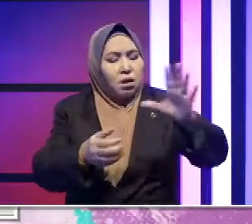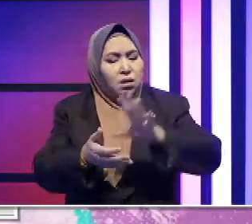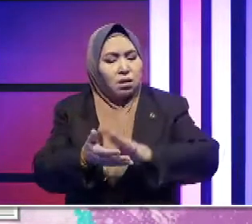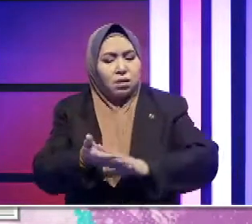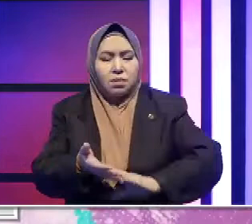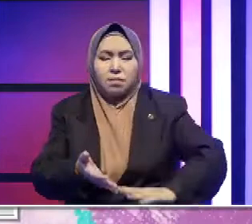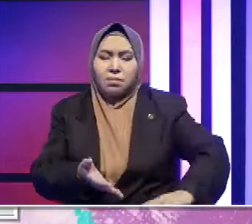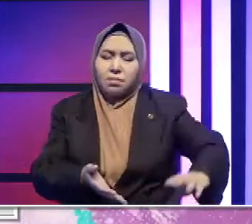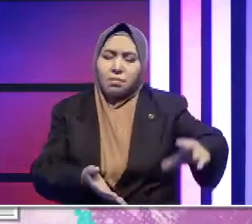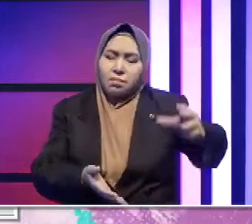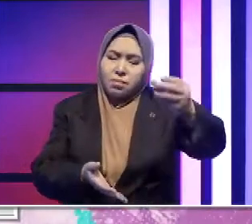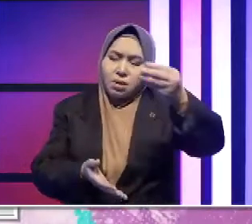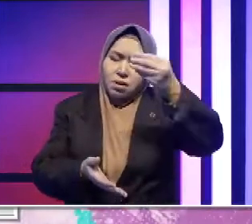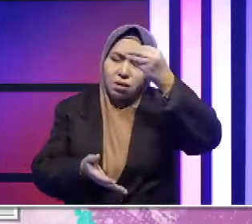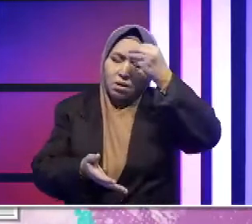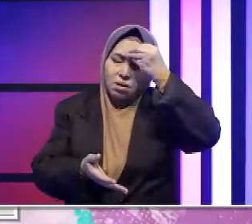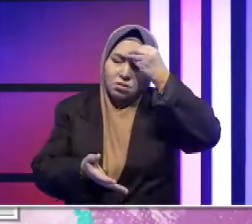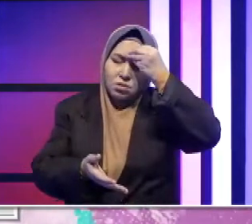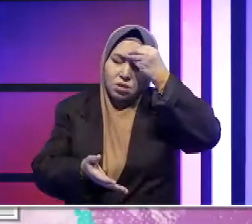لعلهم